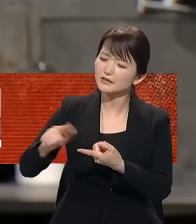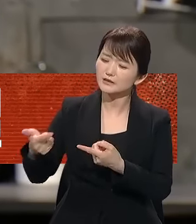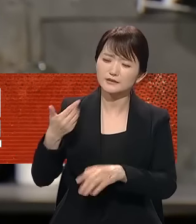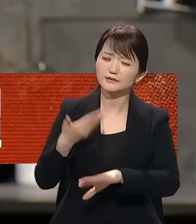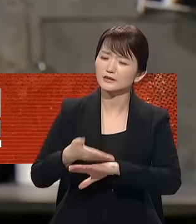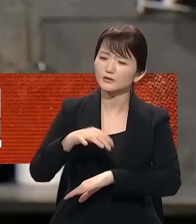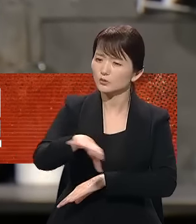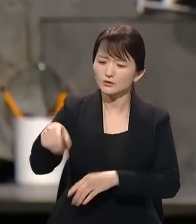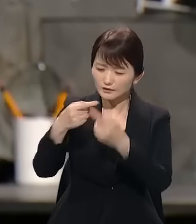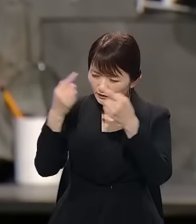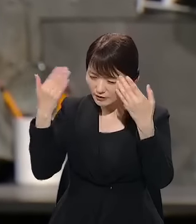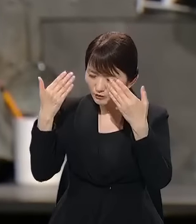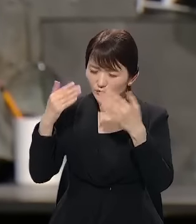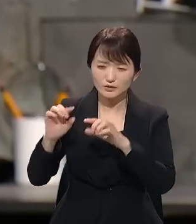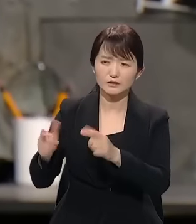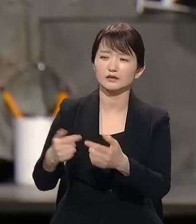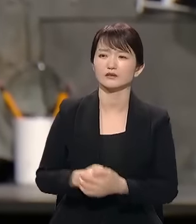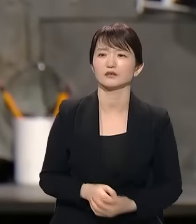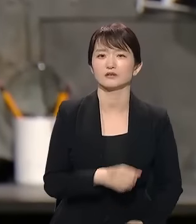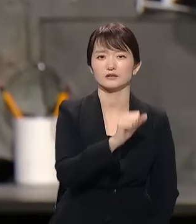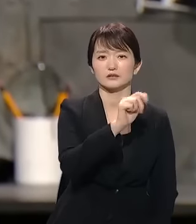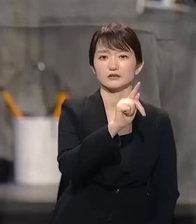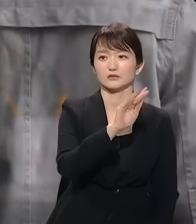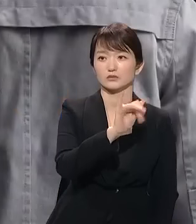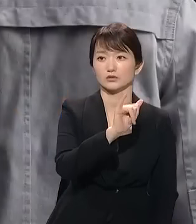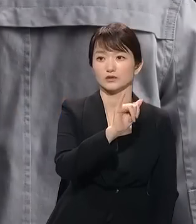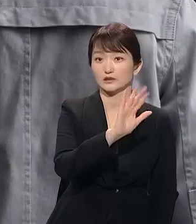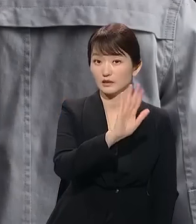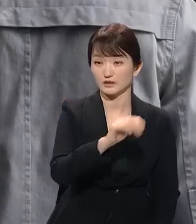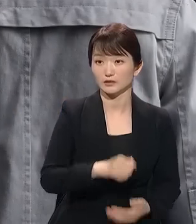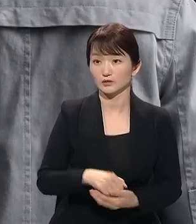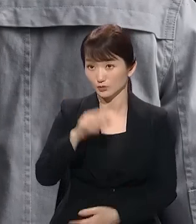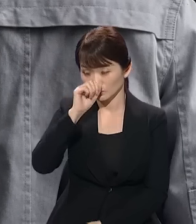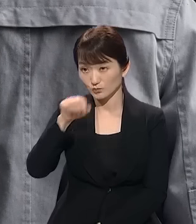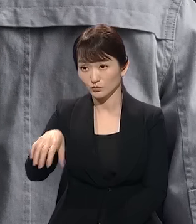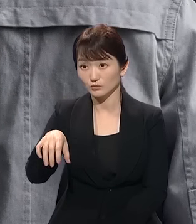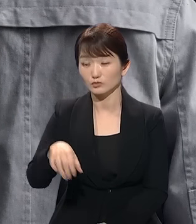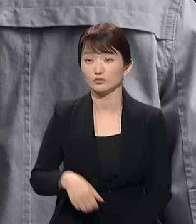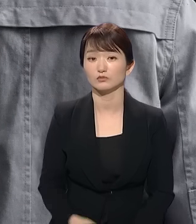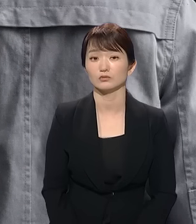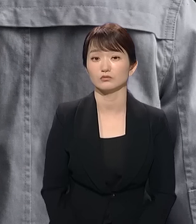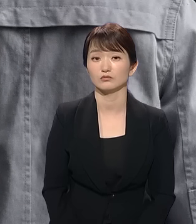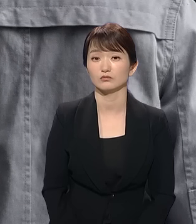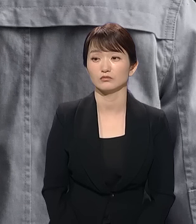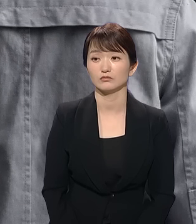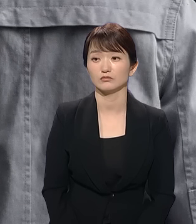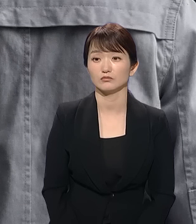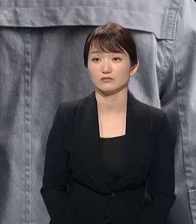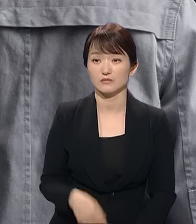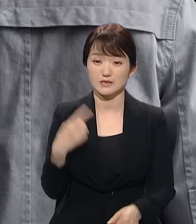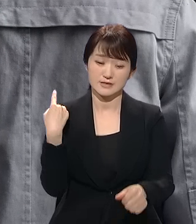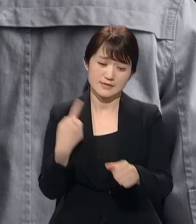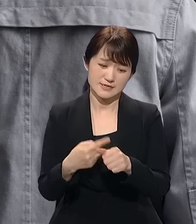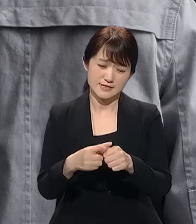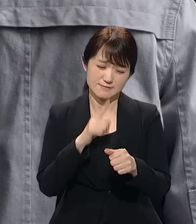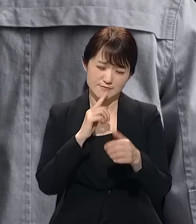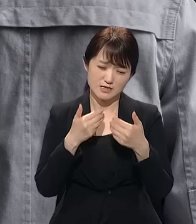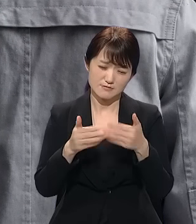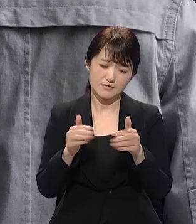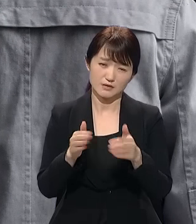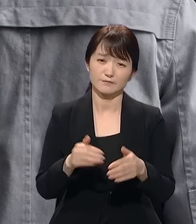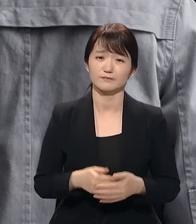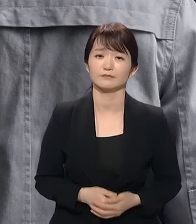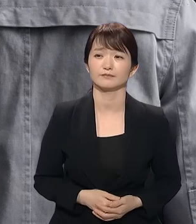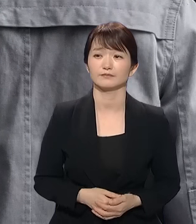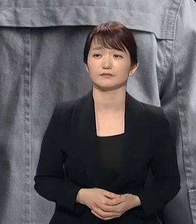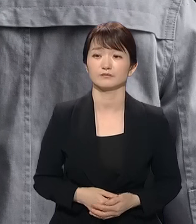하는데 저기 스카이만 아니다 뿐이지 굉장히 좋은 곳이었습니다. 그런데도 불구하고 그냥 욕설과 폭언을 했고 결국